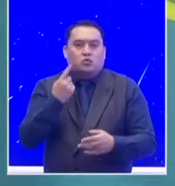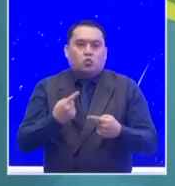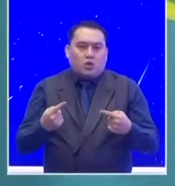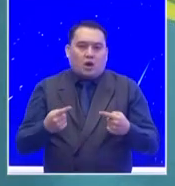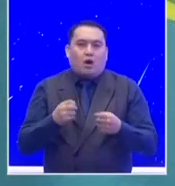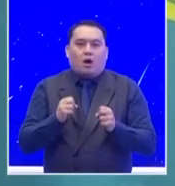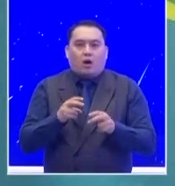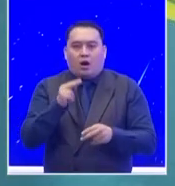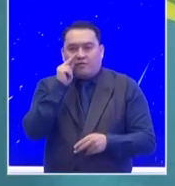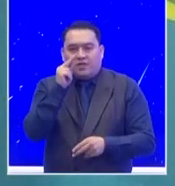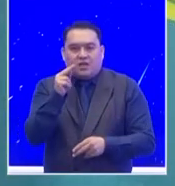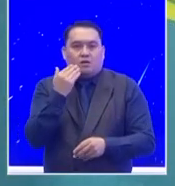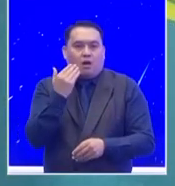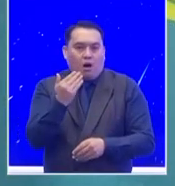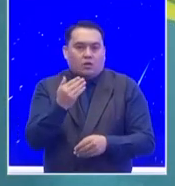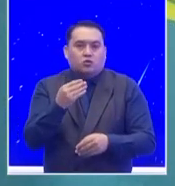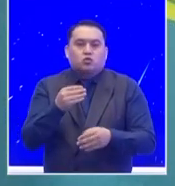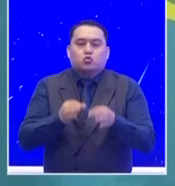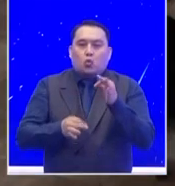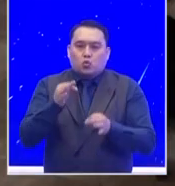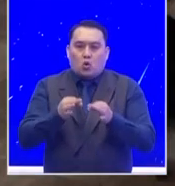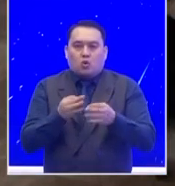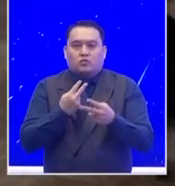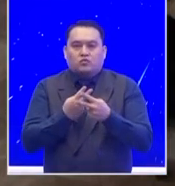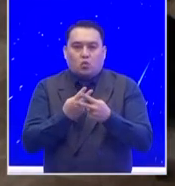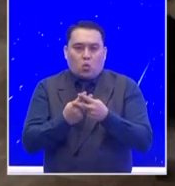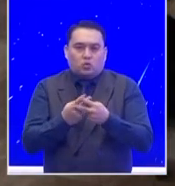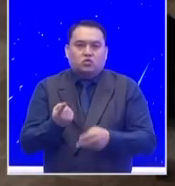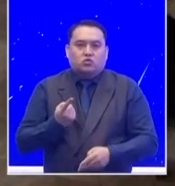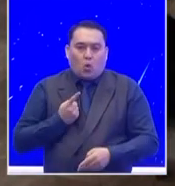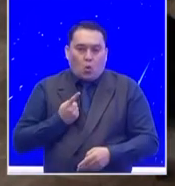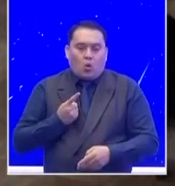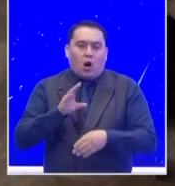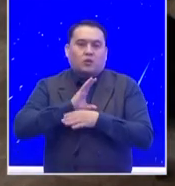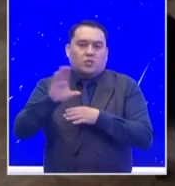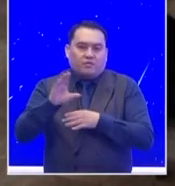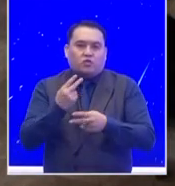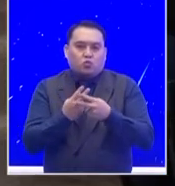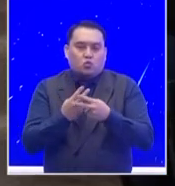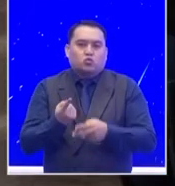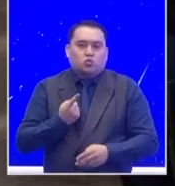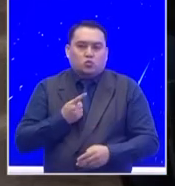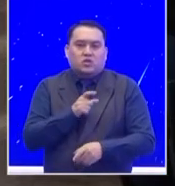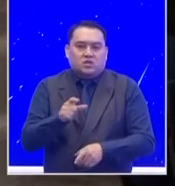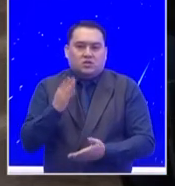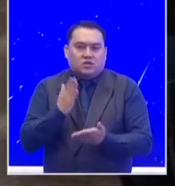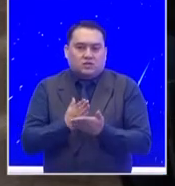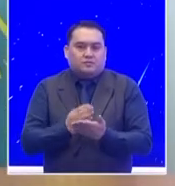другие в категории обвиняемых, подсудимых и осужденных, ожидающих отправки в колонию.